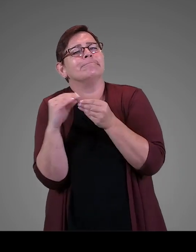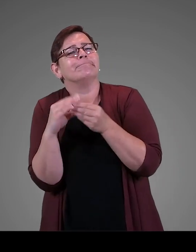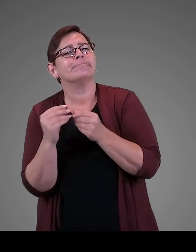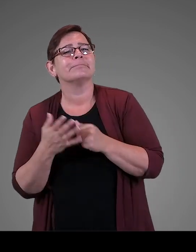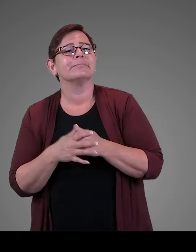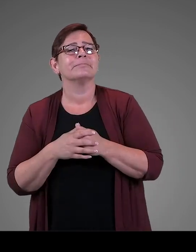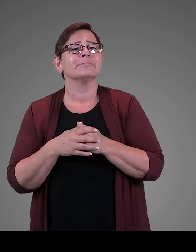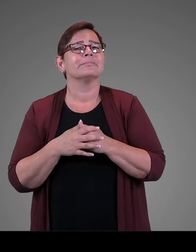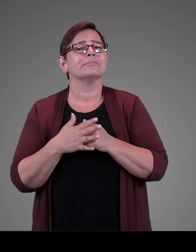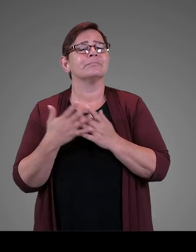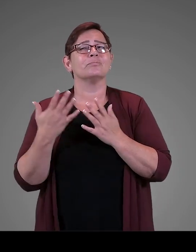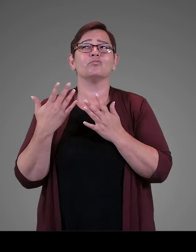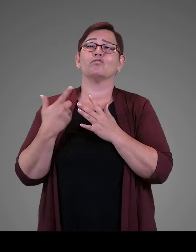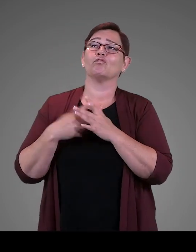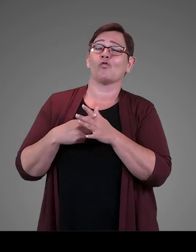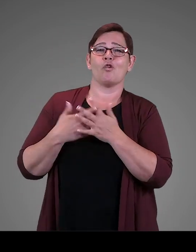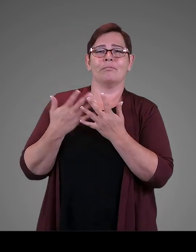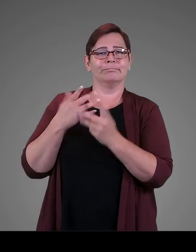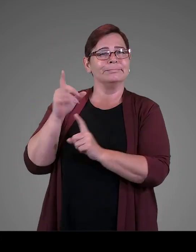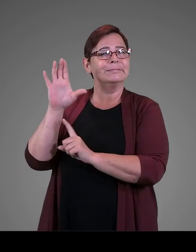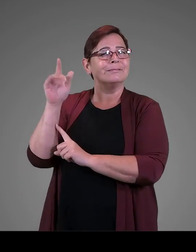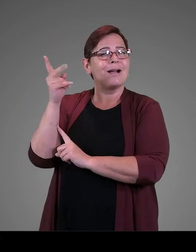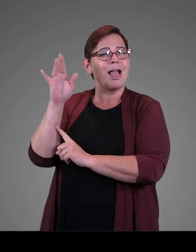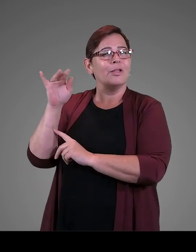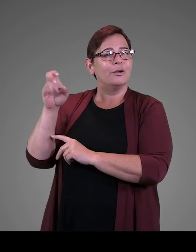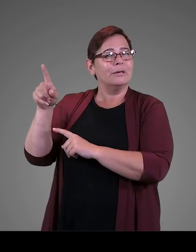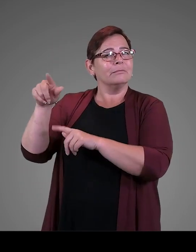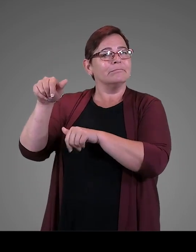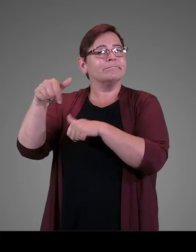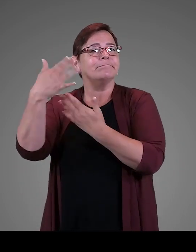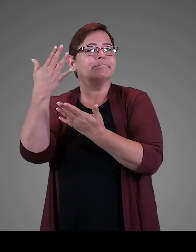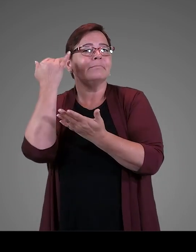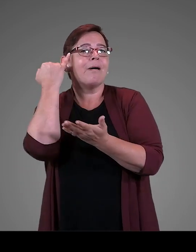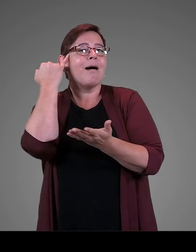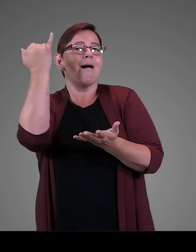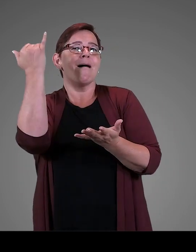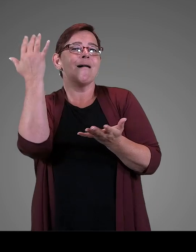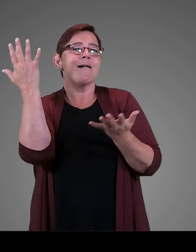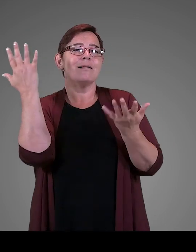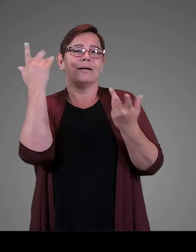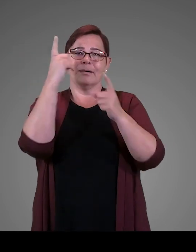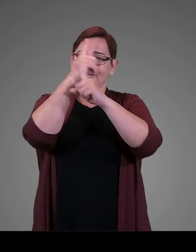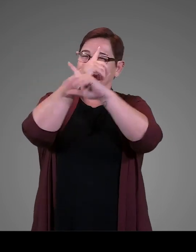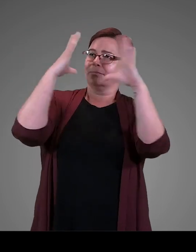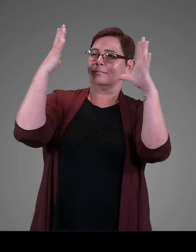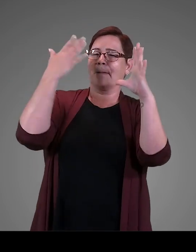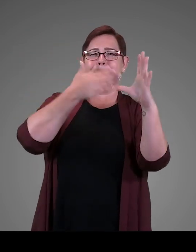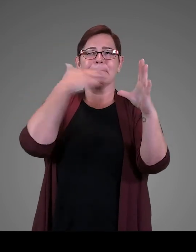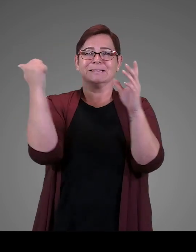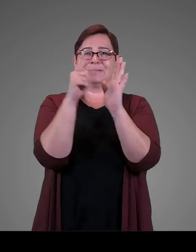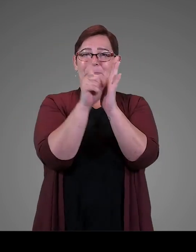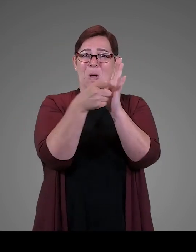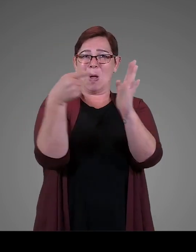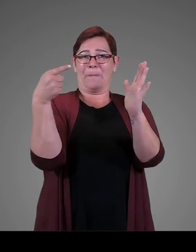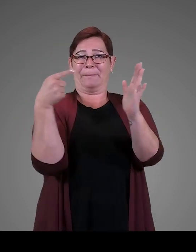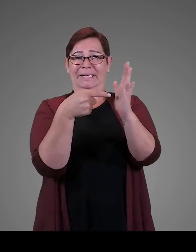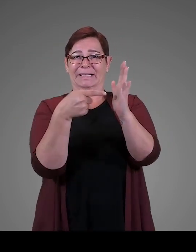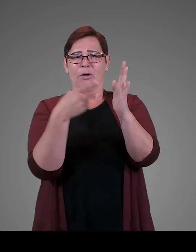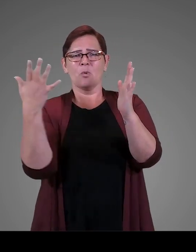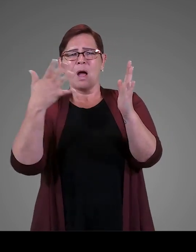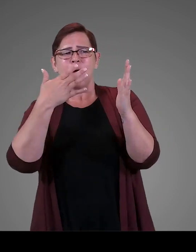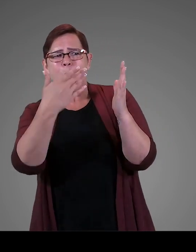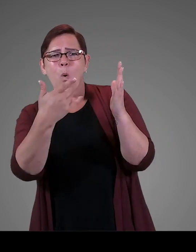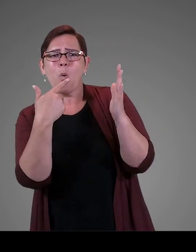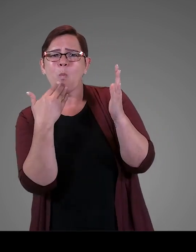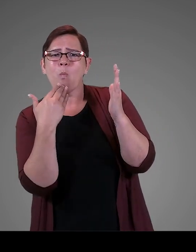va. Donc, je veux qu'on discute ça un peu. Puis pour commencer, Catherine a proposé l'idée de comme